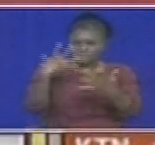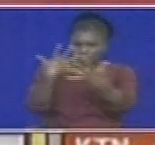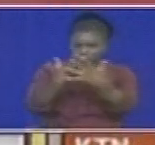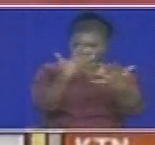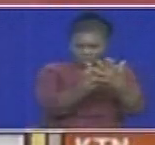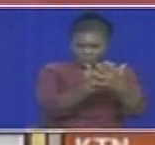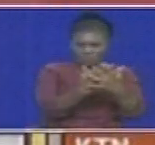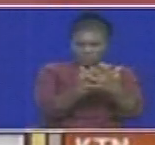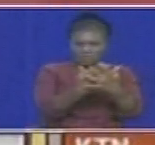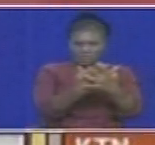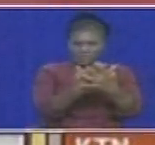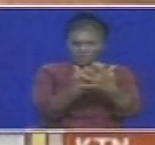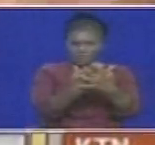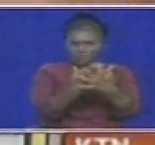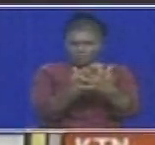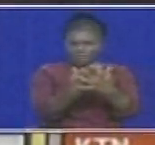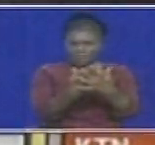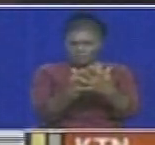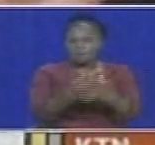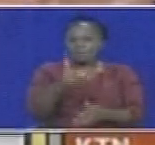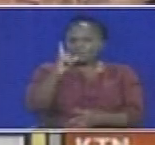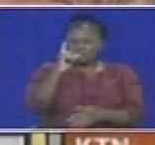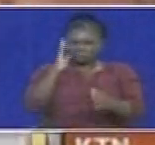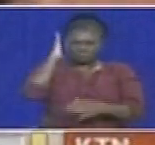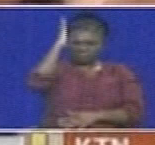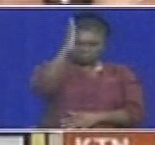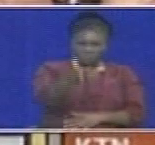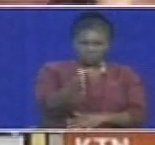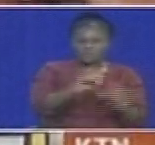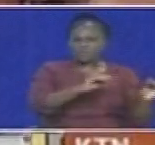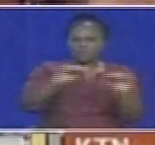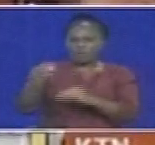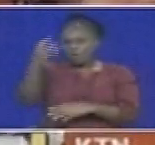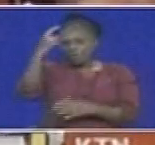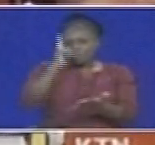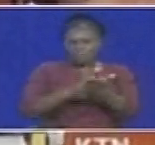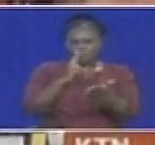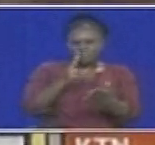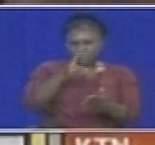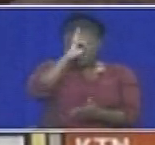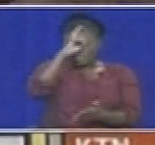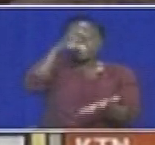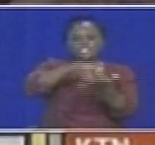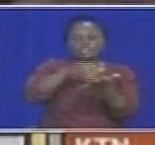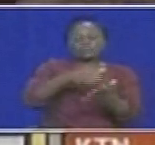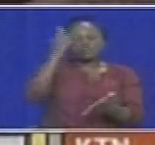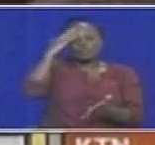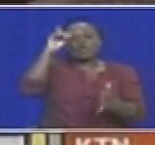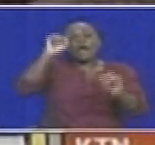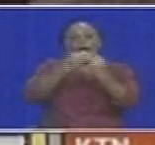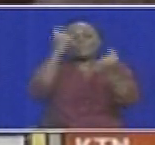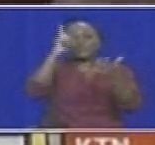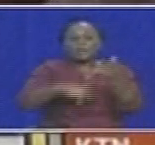wakiingizwa Land Rover. Moja kwa moja akaelekea hadi katika kituo cha polisi cha Kieni kujua kulikoni,